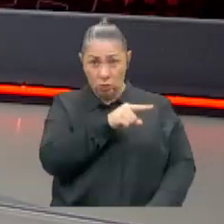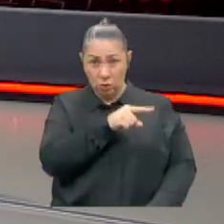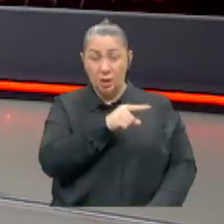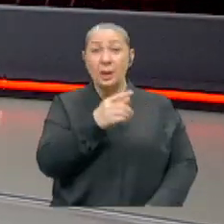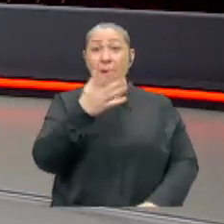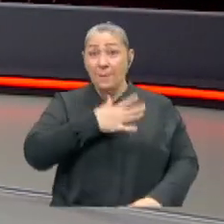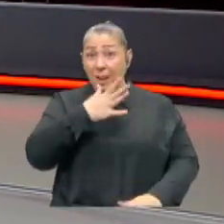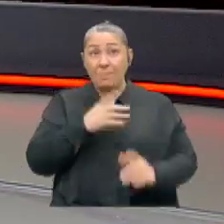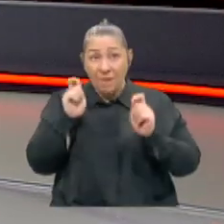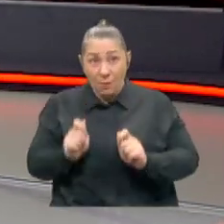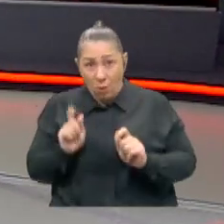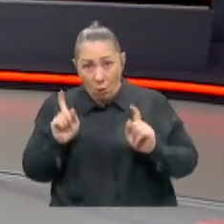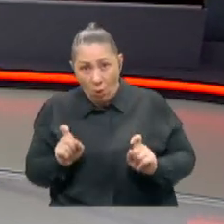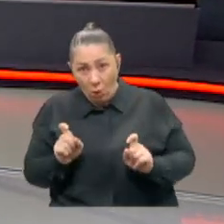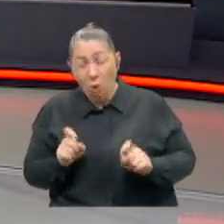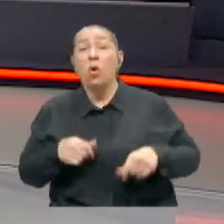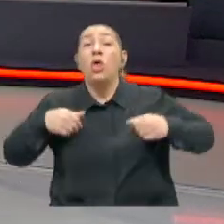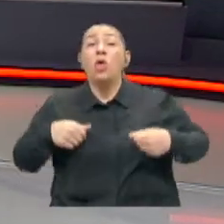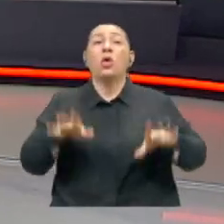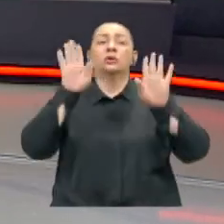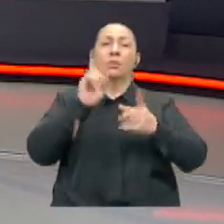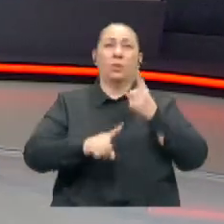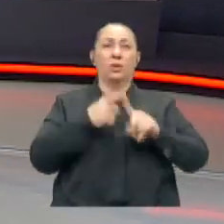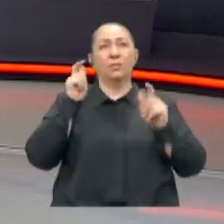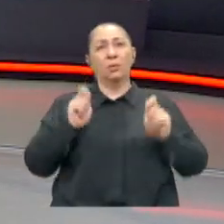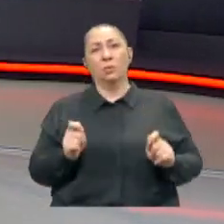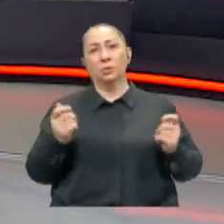bilim mi yapıyor yoksa politika muyap